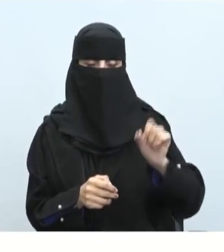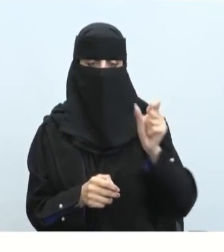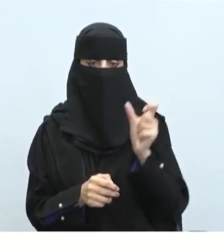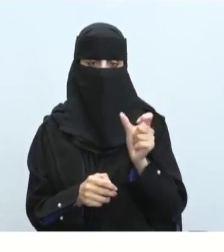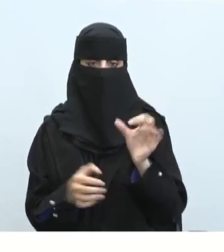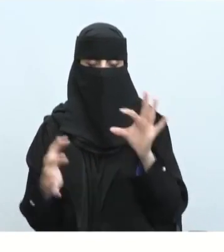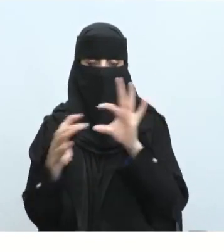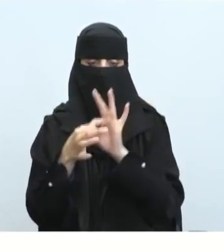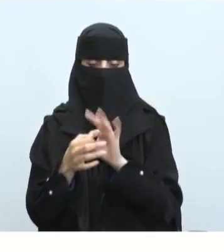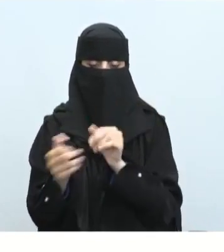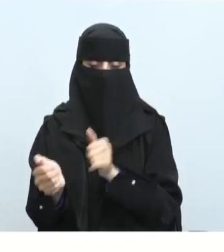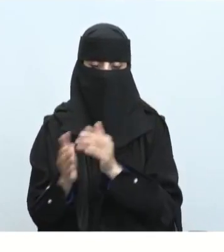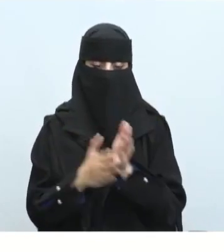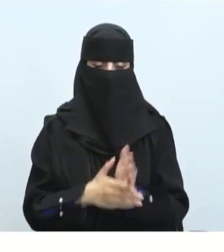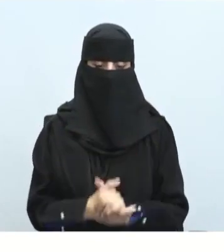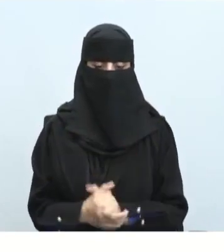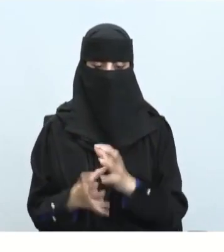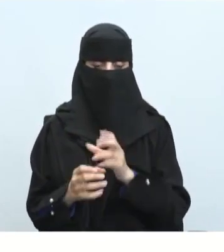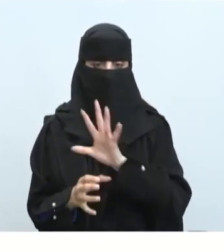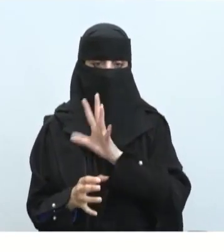بدلا من الصديقان